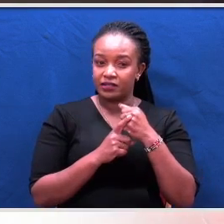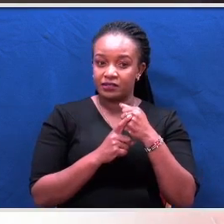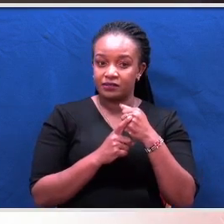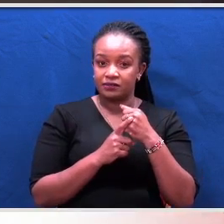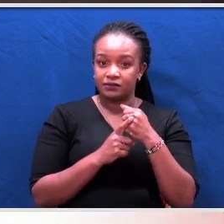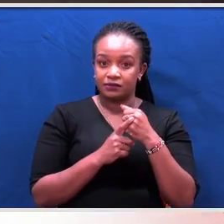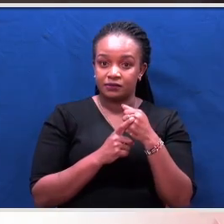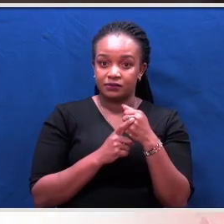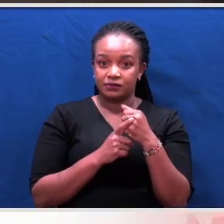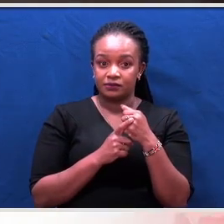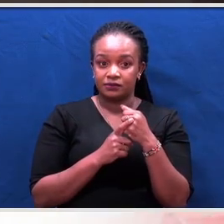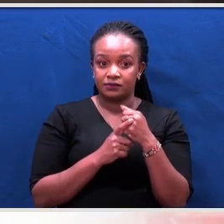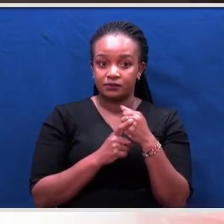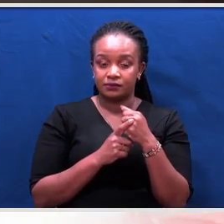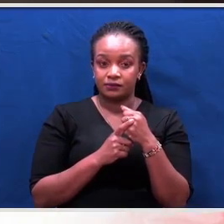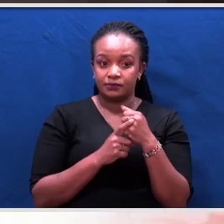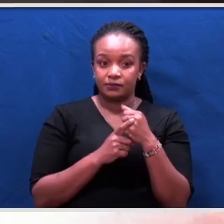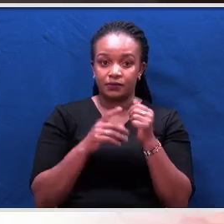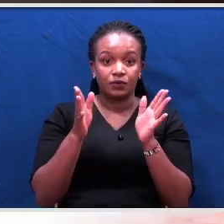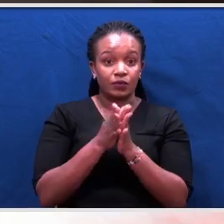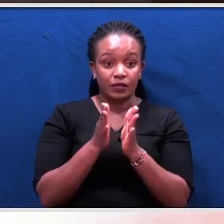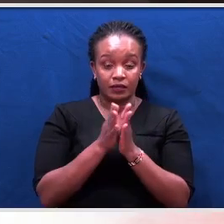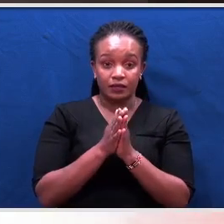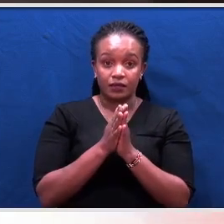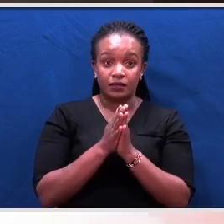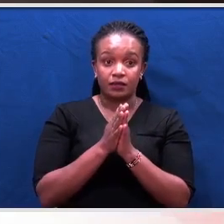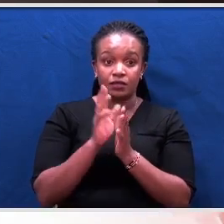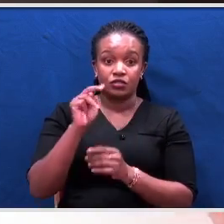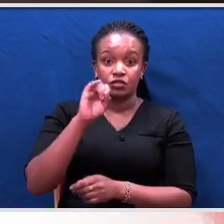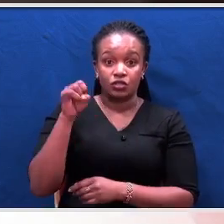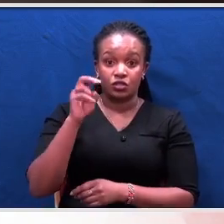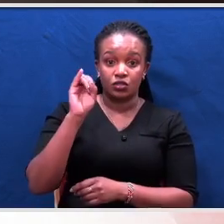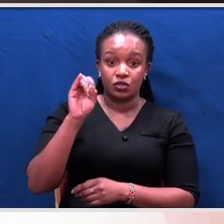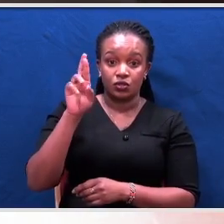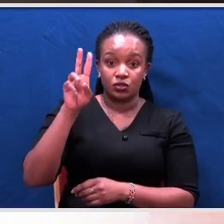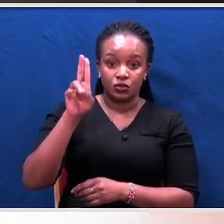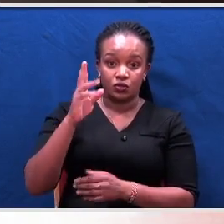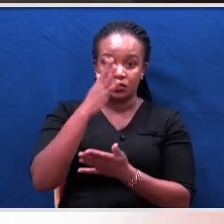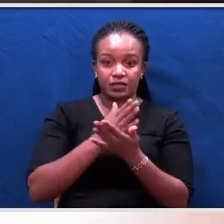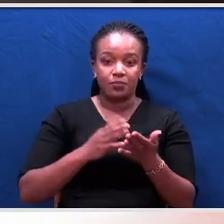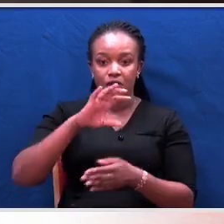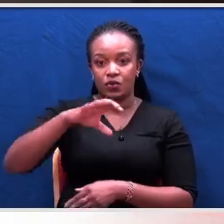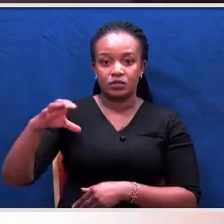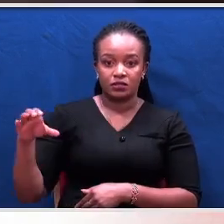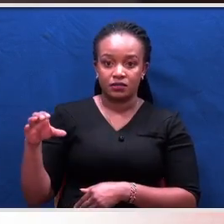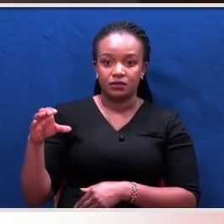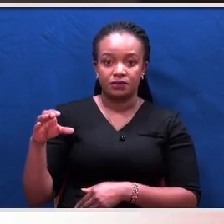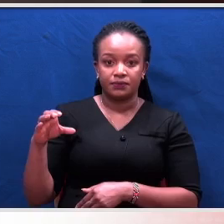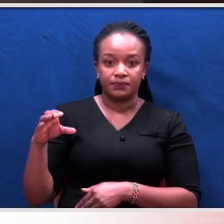mwaka huu sehemu za Kayole Junction, Jiro Sub County hapa Nairobi, mkiwa na wengine ambao wako mbele ya koti,